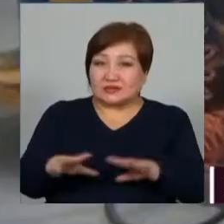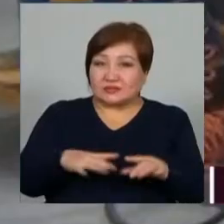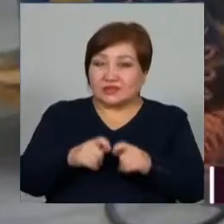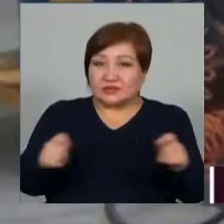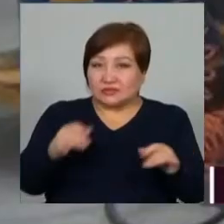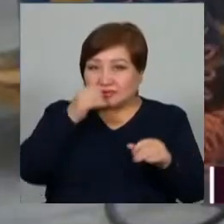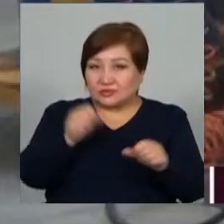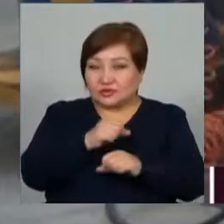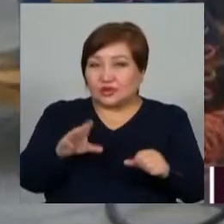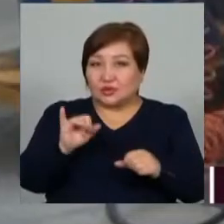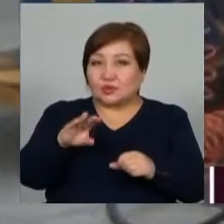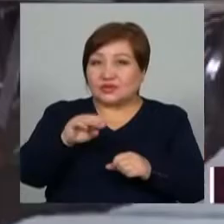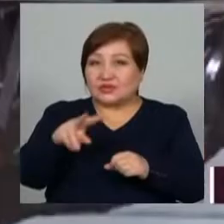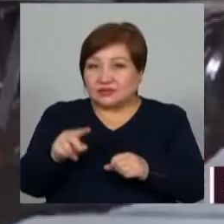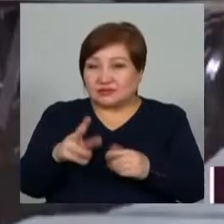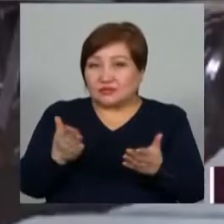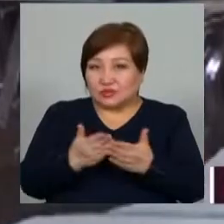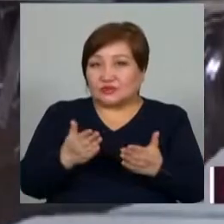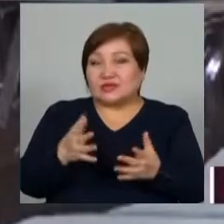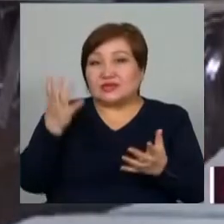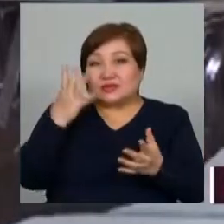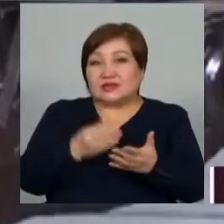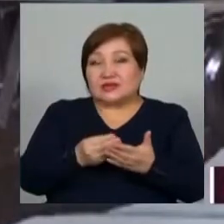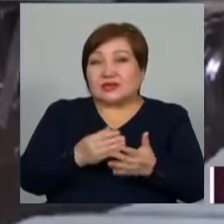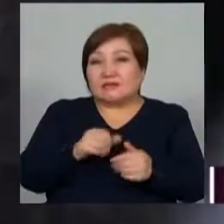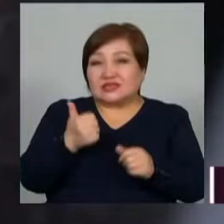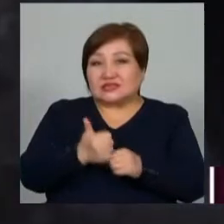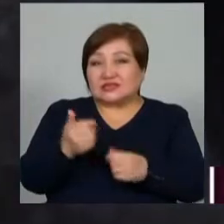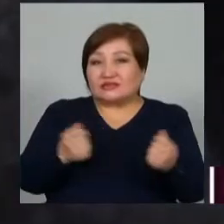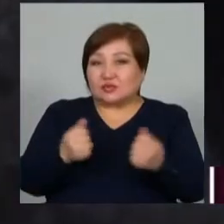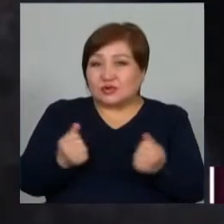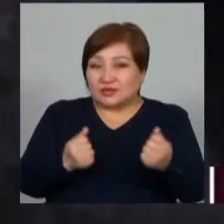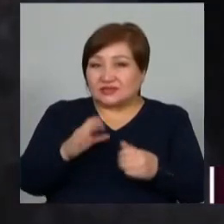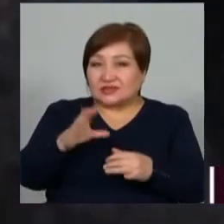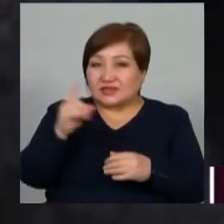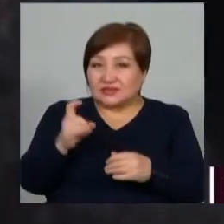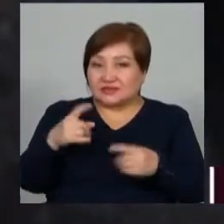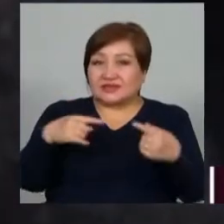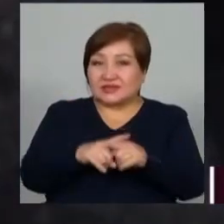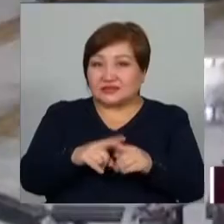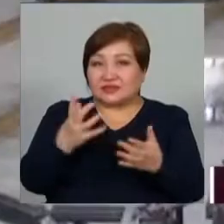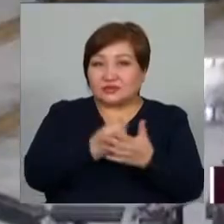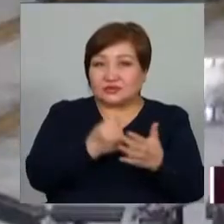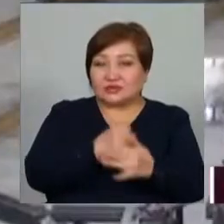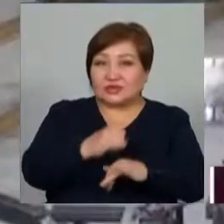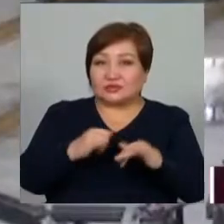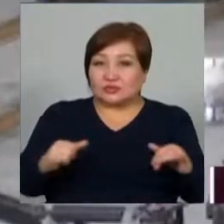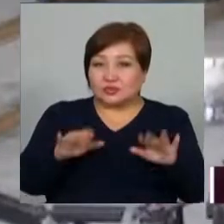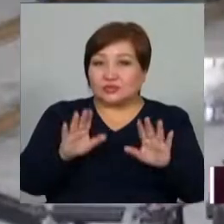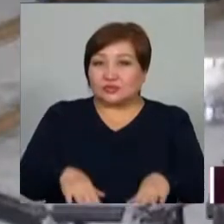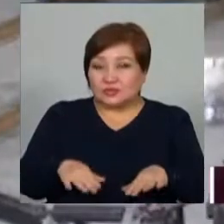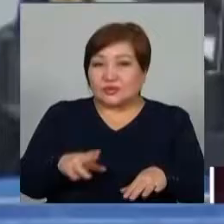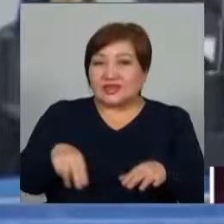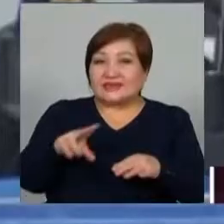индустрияландырудың барлық мәселесімен мұқият айналысуды жүктеді. Әсіресе қазақстандық автомобильдердің басым бөлігі елімізге дайын күйінде келетіні